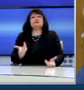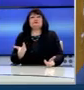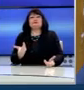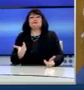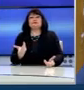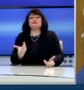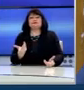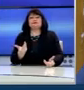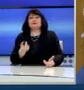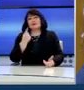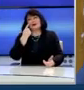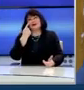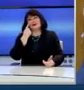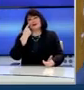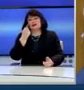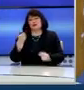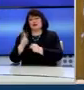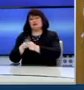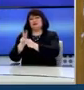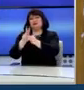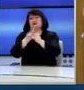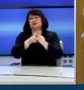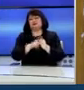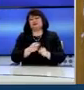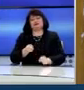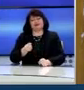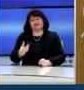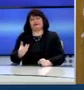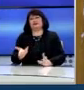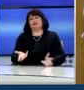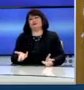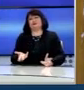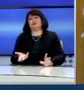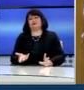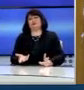έχουμε καταγράψει δραματικές απώλειες.